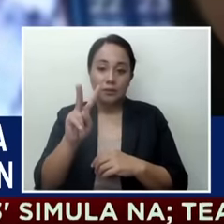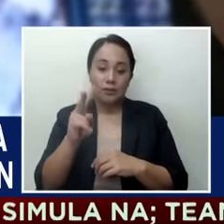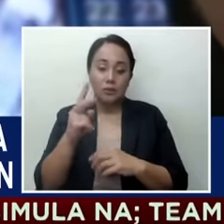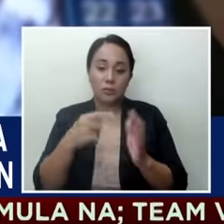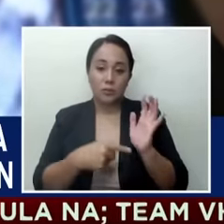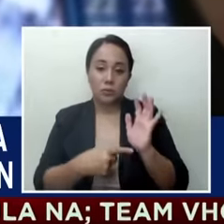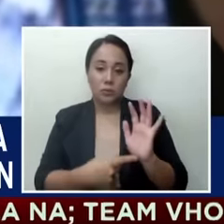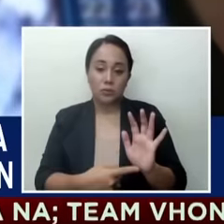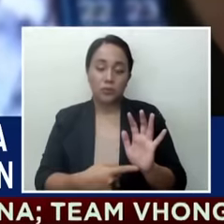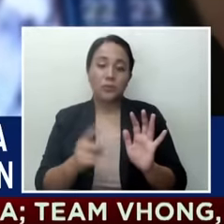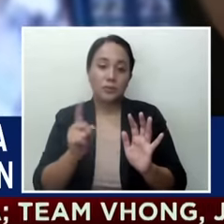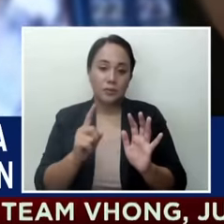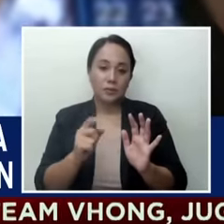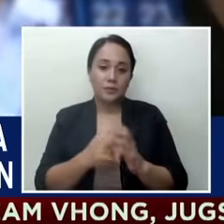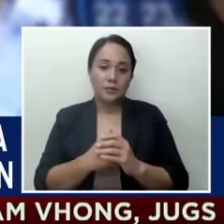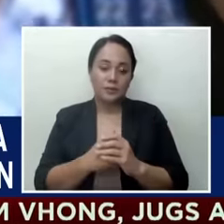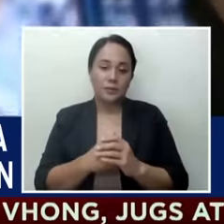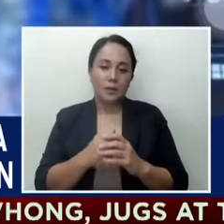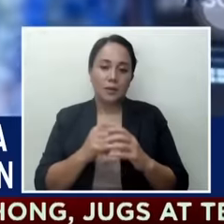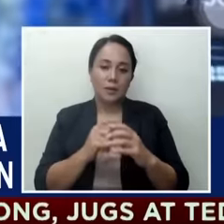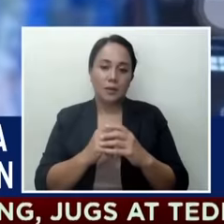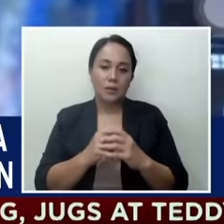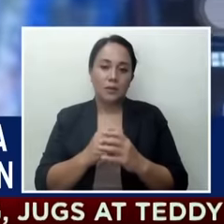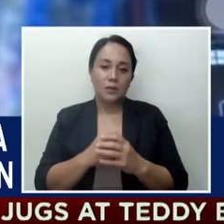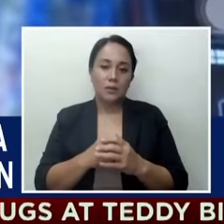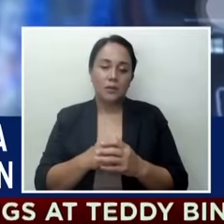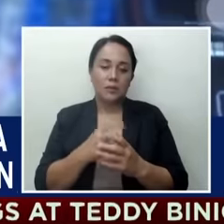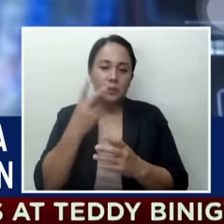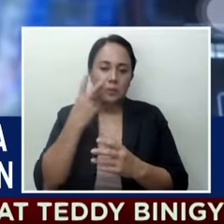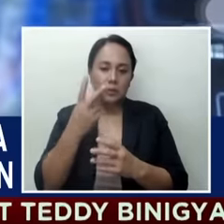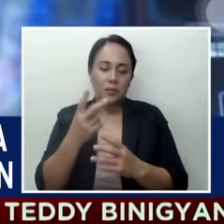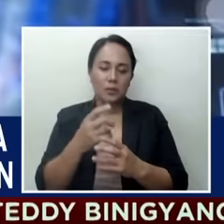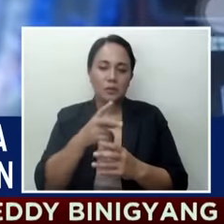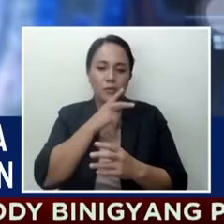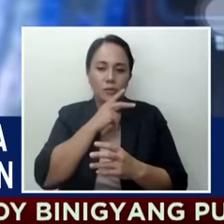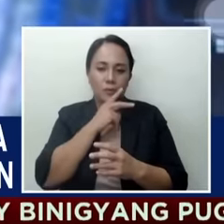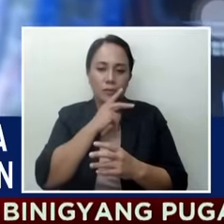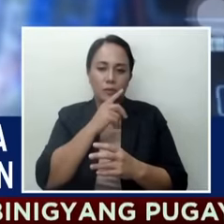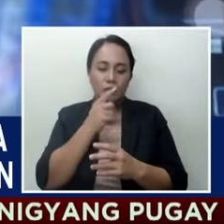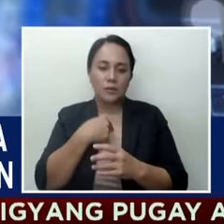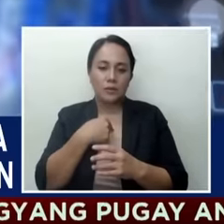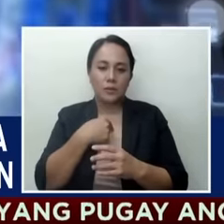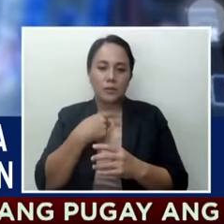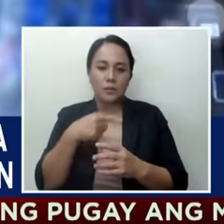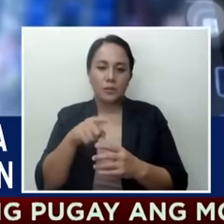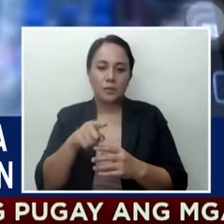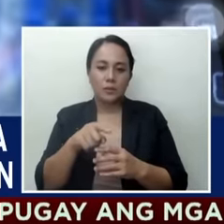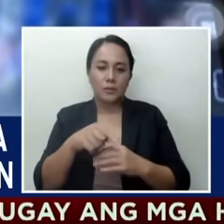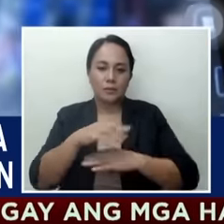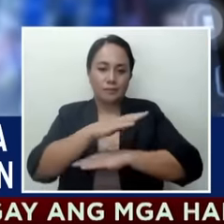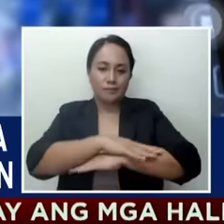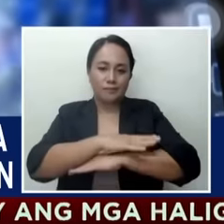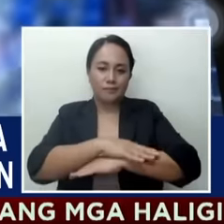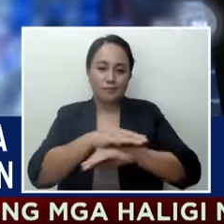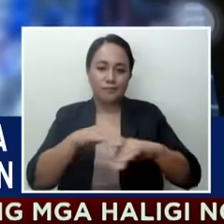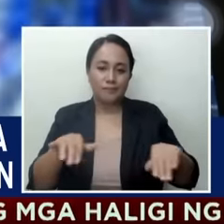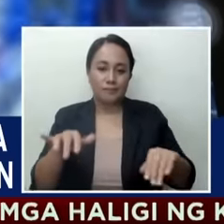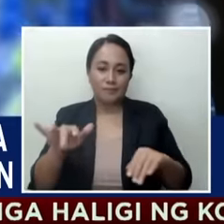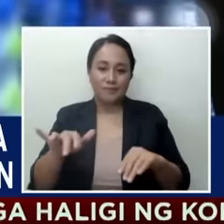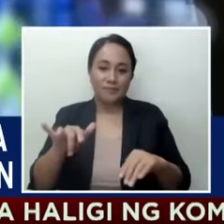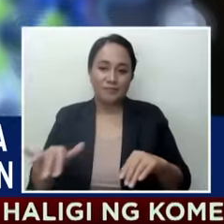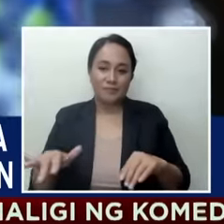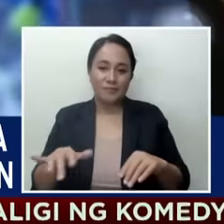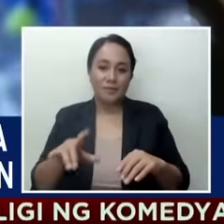Binangonan PNP sa ABS-CBN News, makikita ang suspect na unang sumilip sa counter ng convenience store. Maya-maya